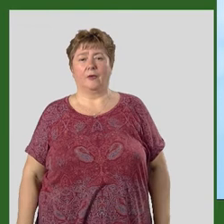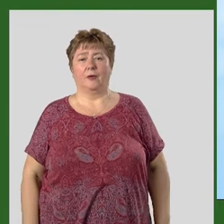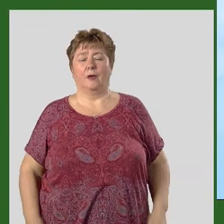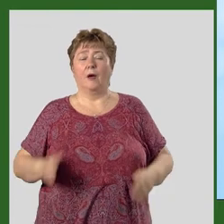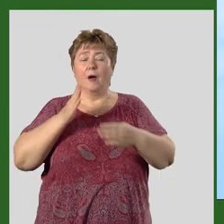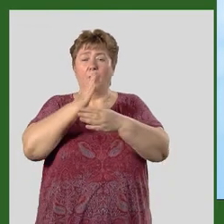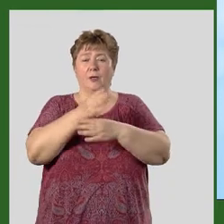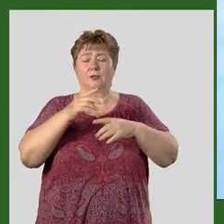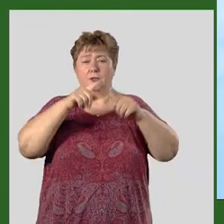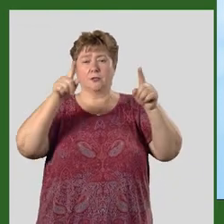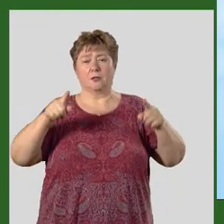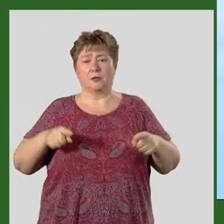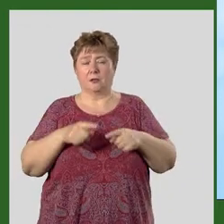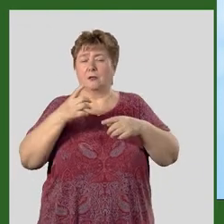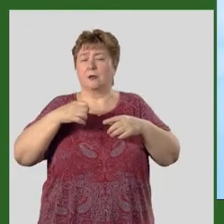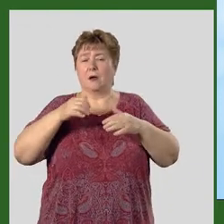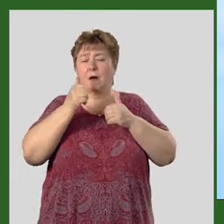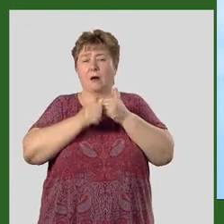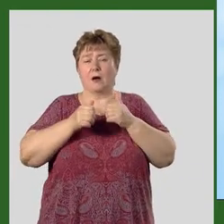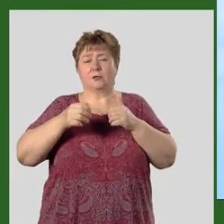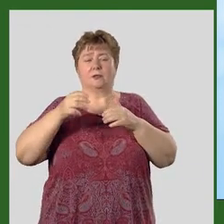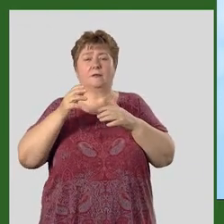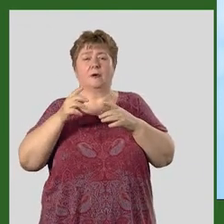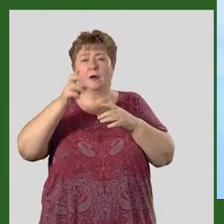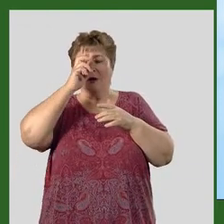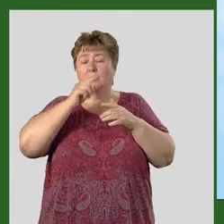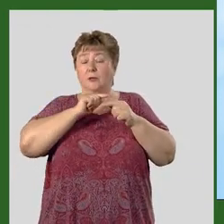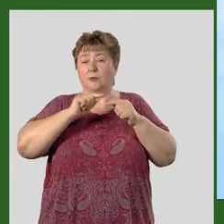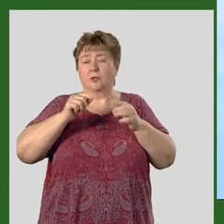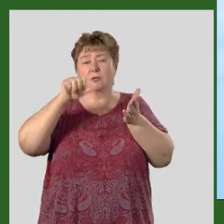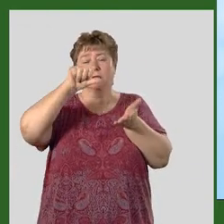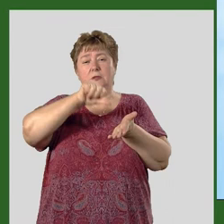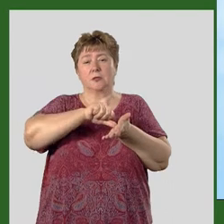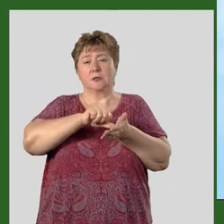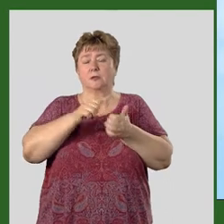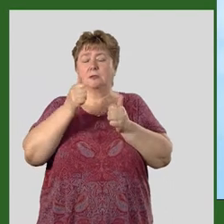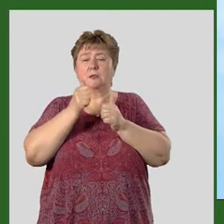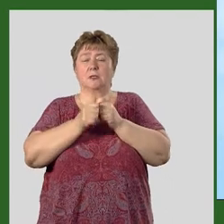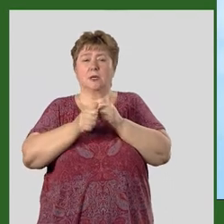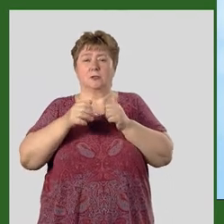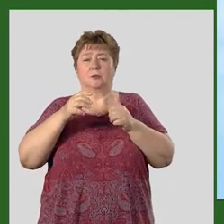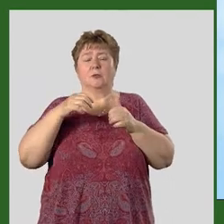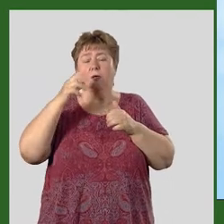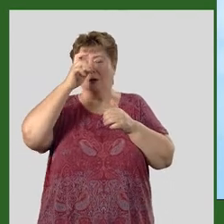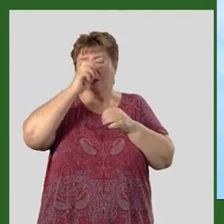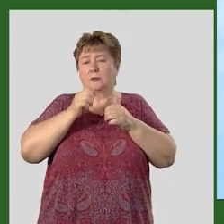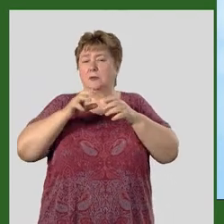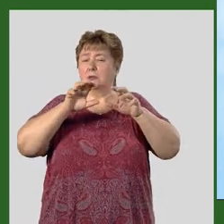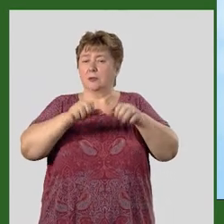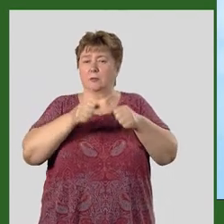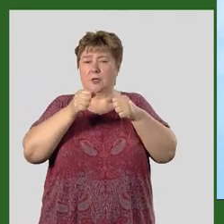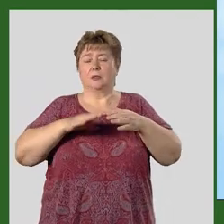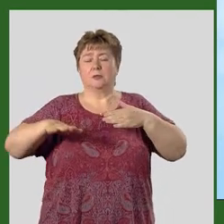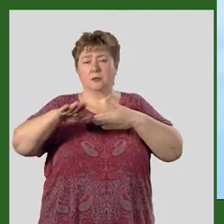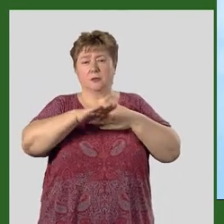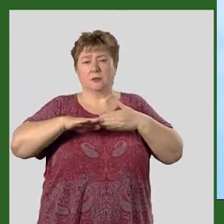В политической карте для каждого государства отмечается столица. За каждым государством закрепляется